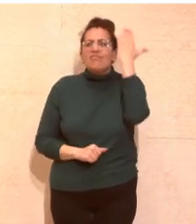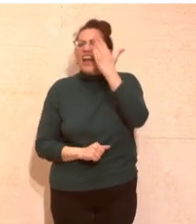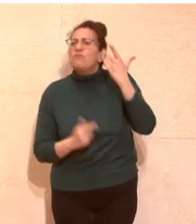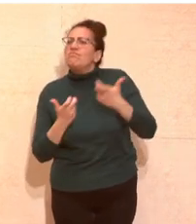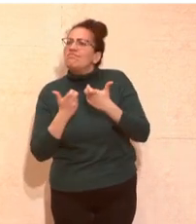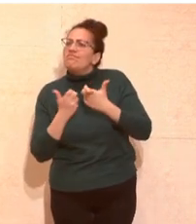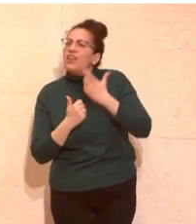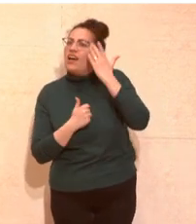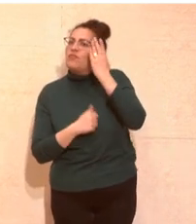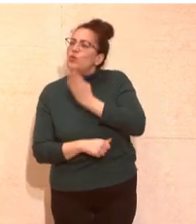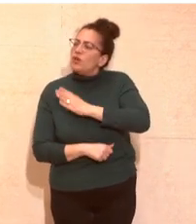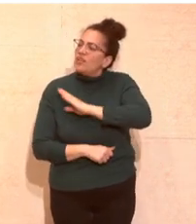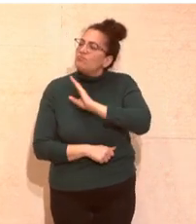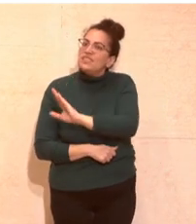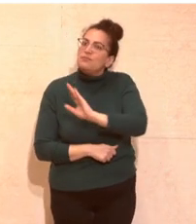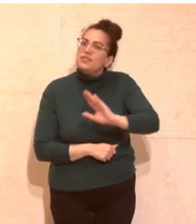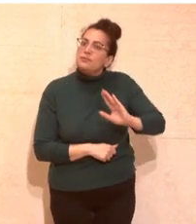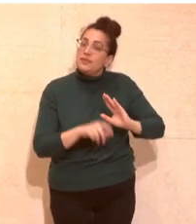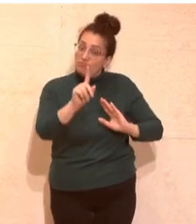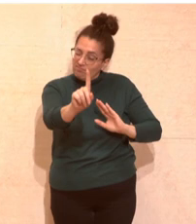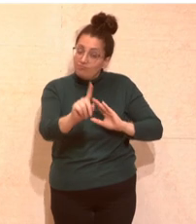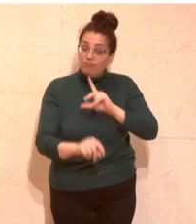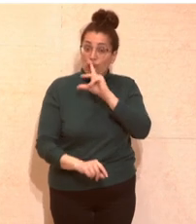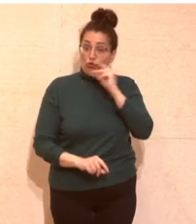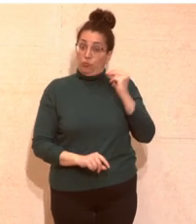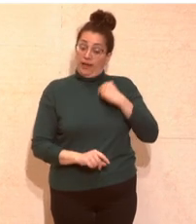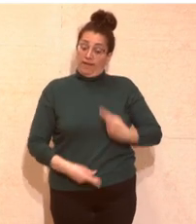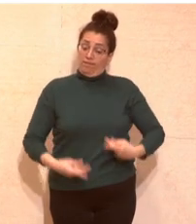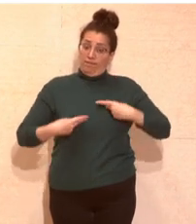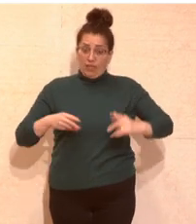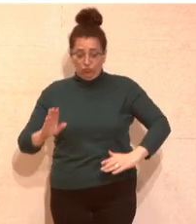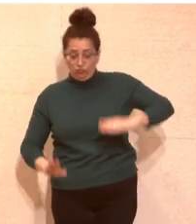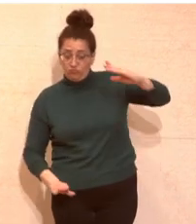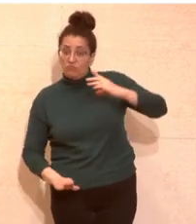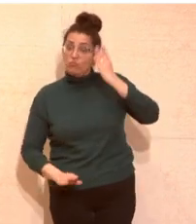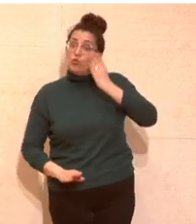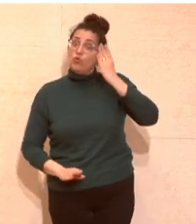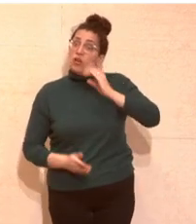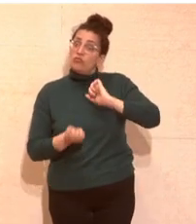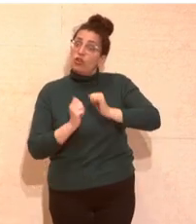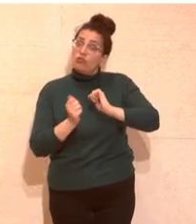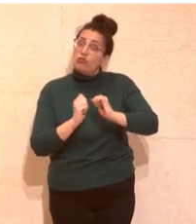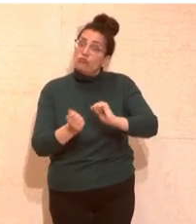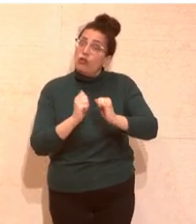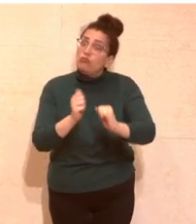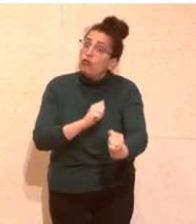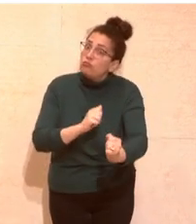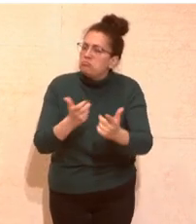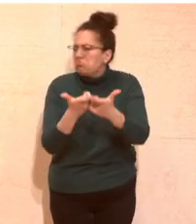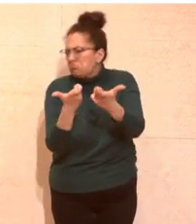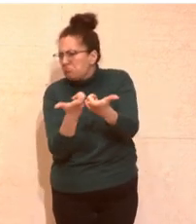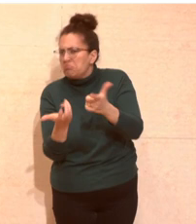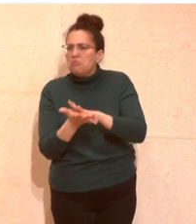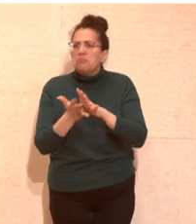besoins différents, nous on a au cours de notre vie des besoins différents et qui vont faire que chez le jeune adulte, enfin chez